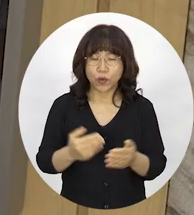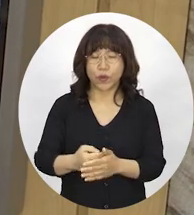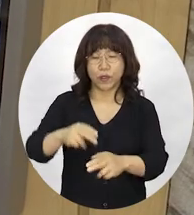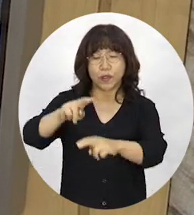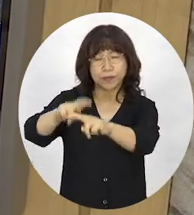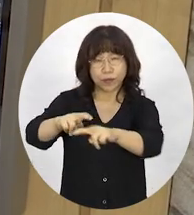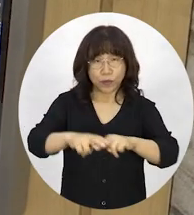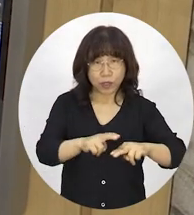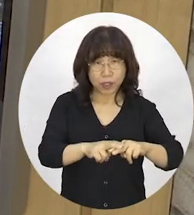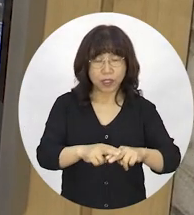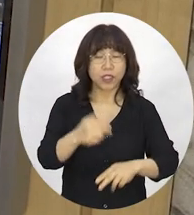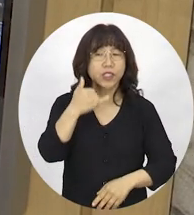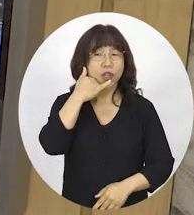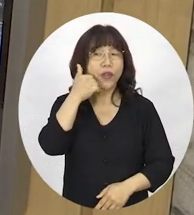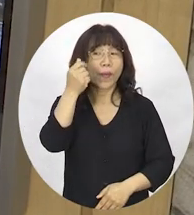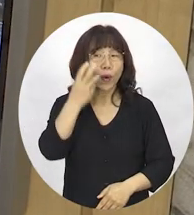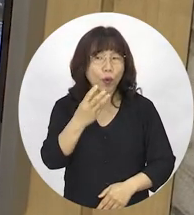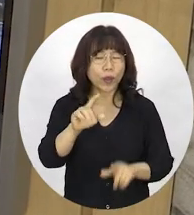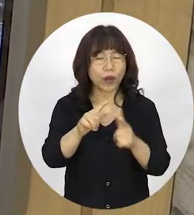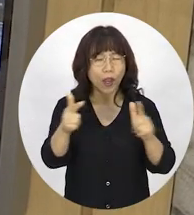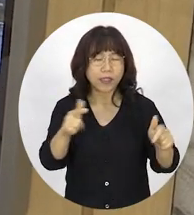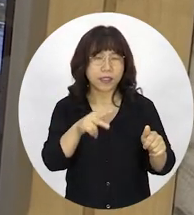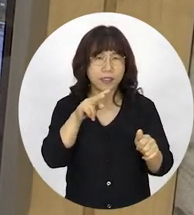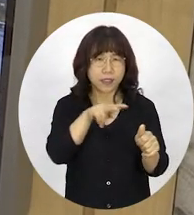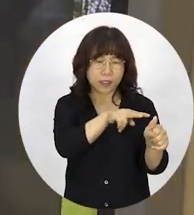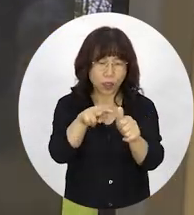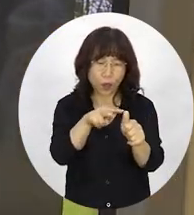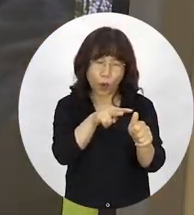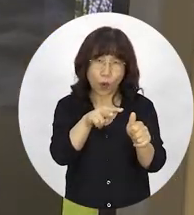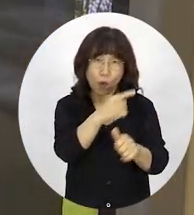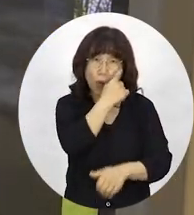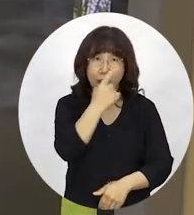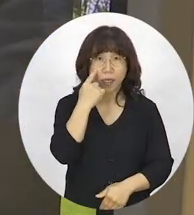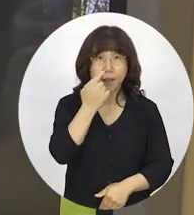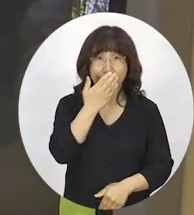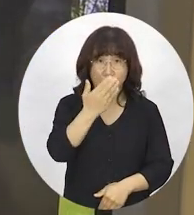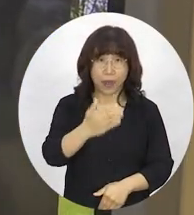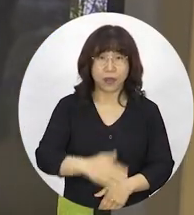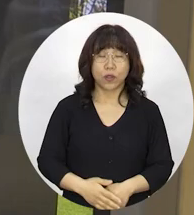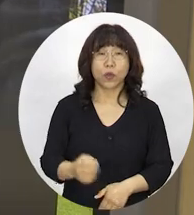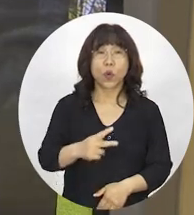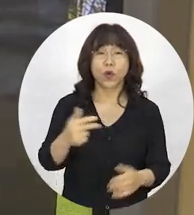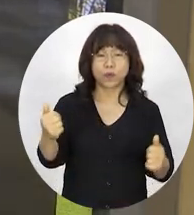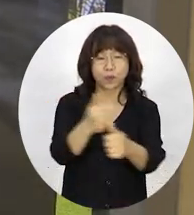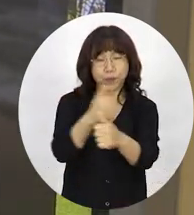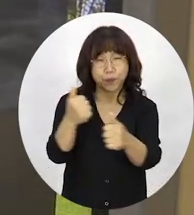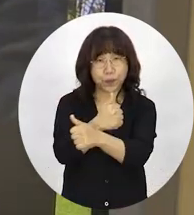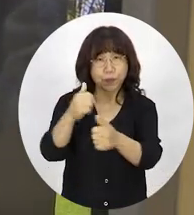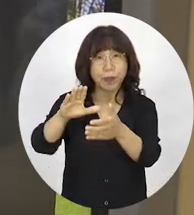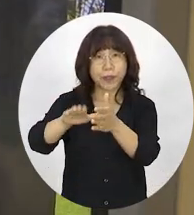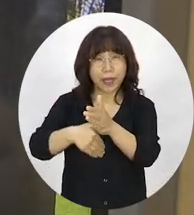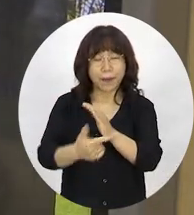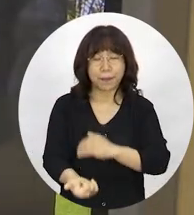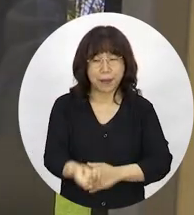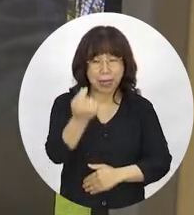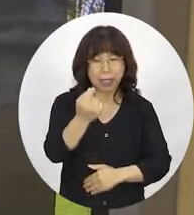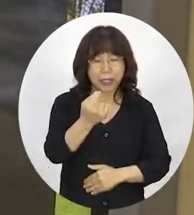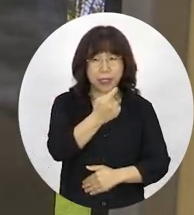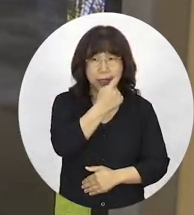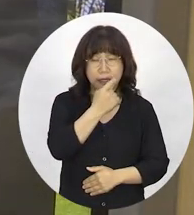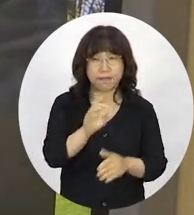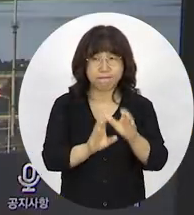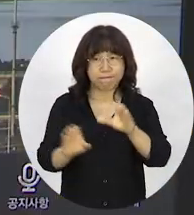구조, 부서 좌석 배치, 전화번호 등 다양한 정보를 확인할 수 있습니다. 또 조직 개편이나 인사이동